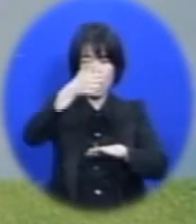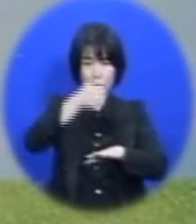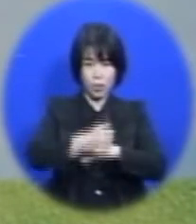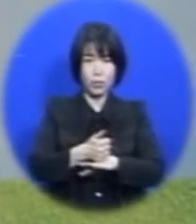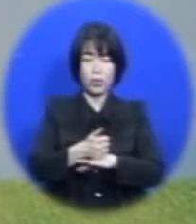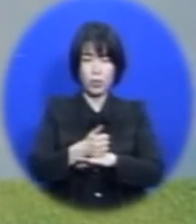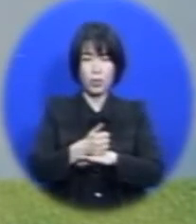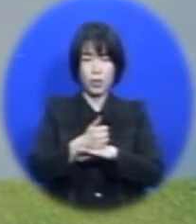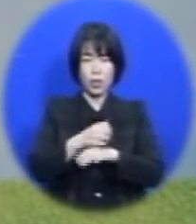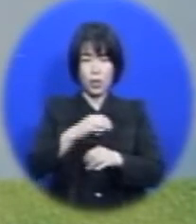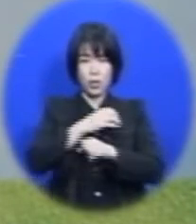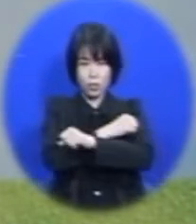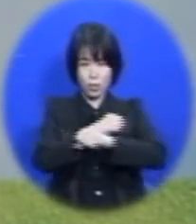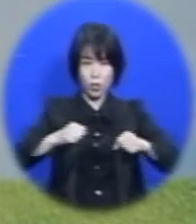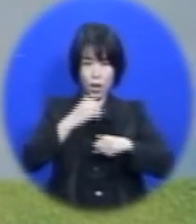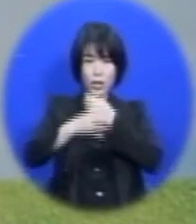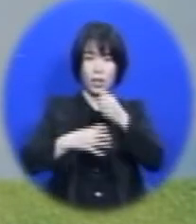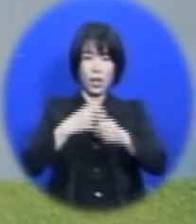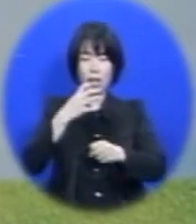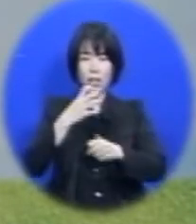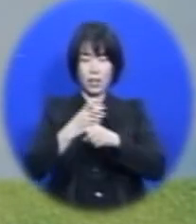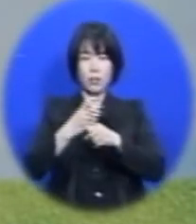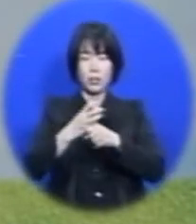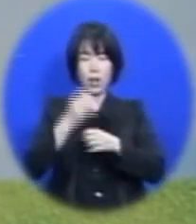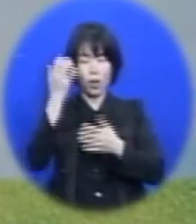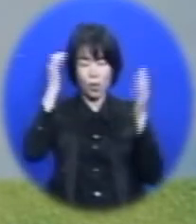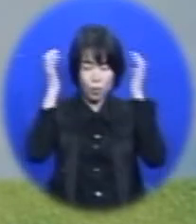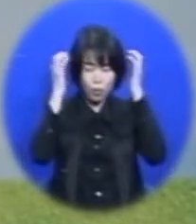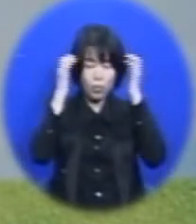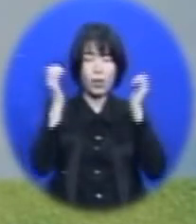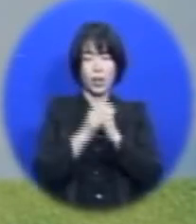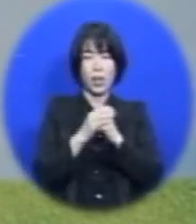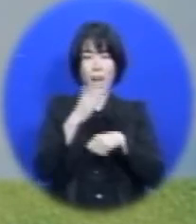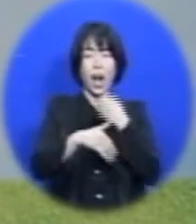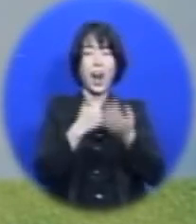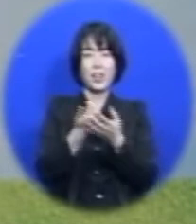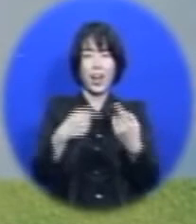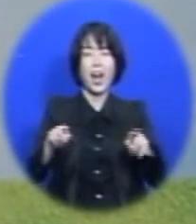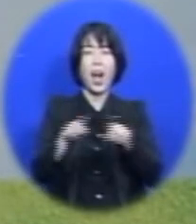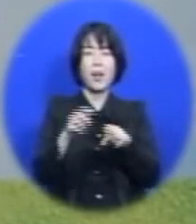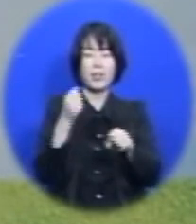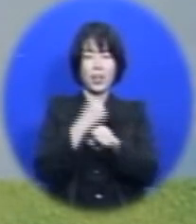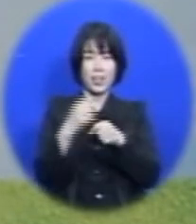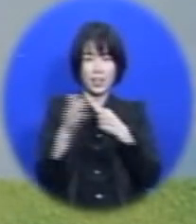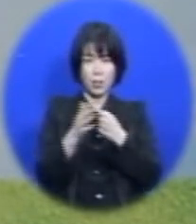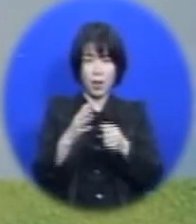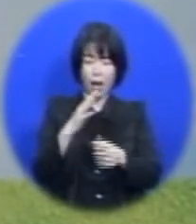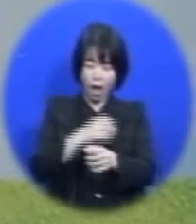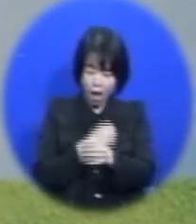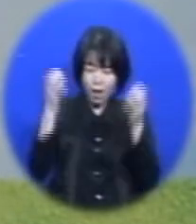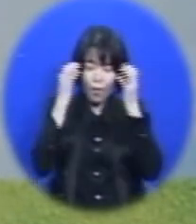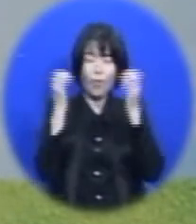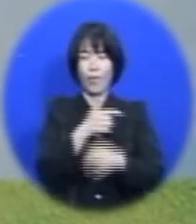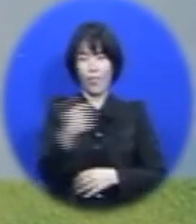나중에 광야에서 엄청 고생했잖아요. 하나님과 함께한 바람에 엄청 고생했잖아요.